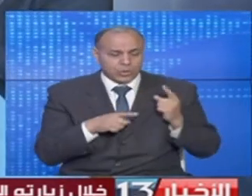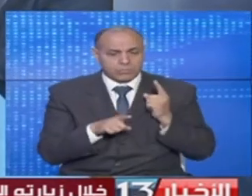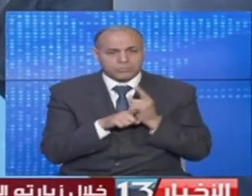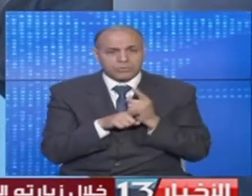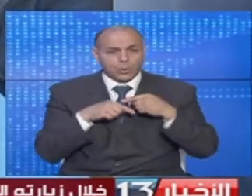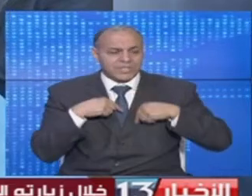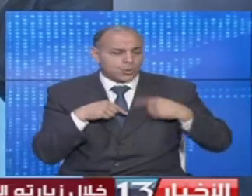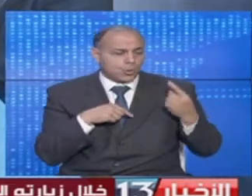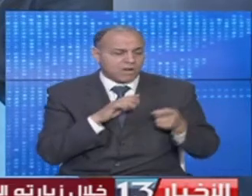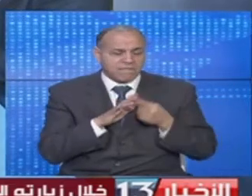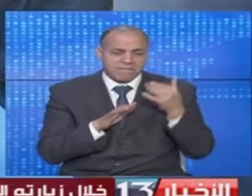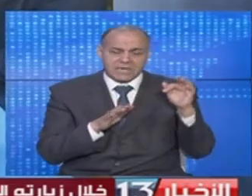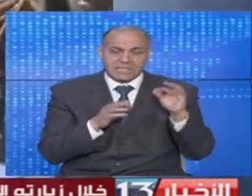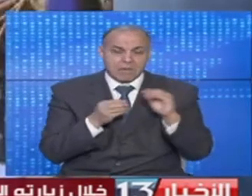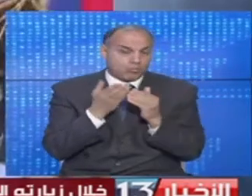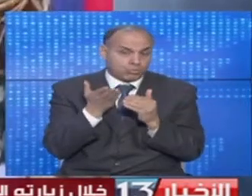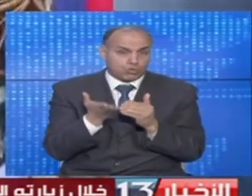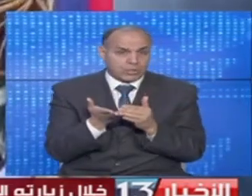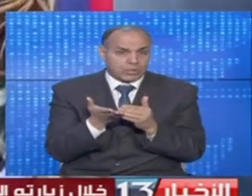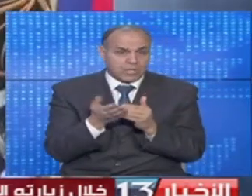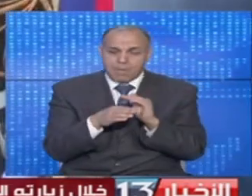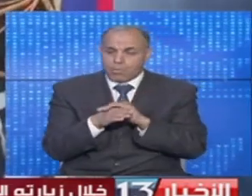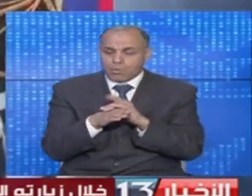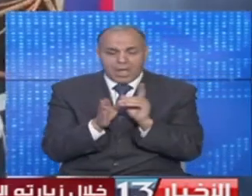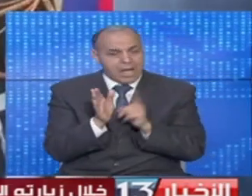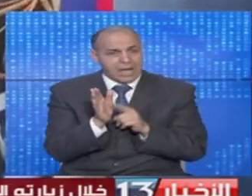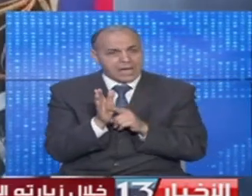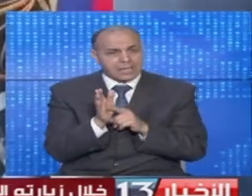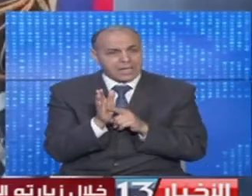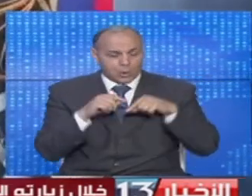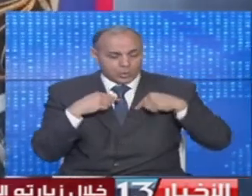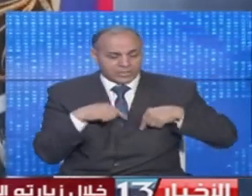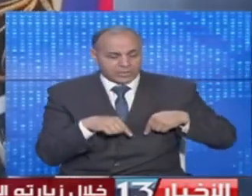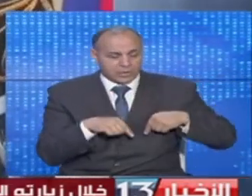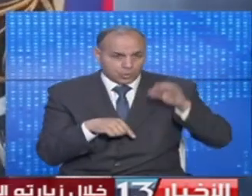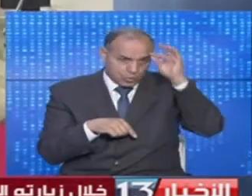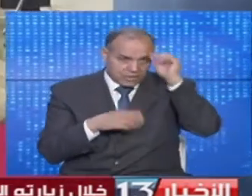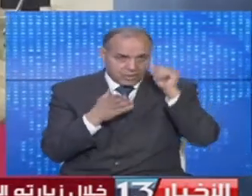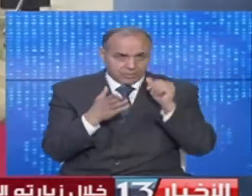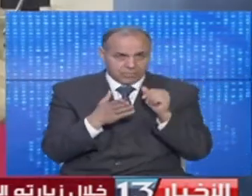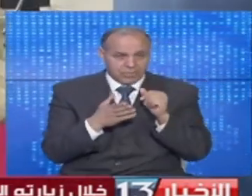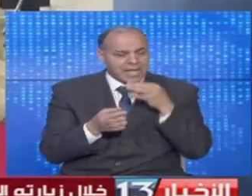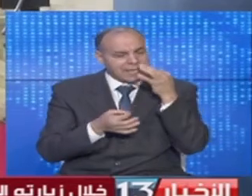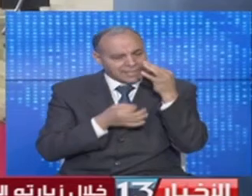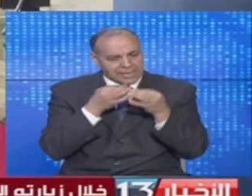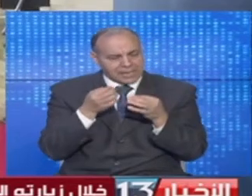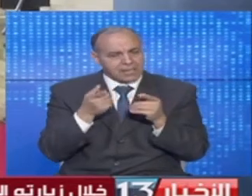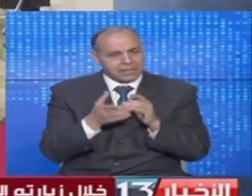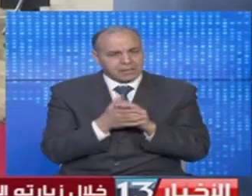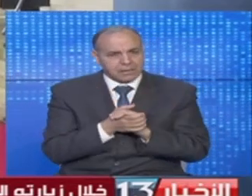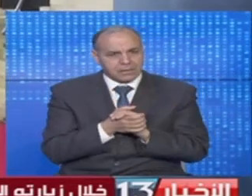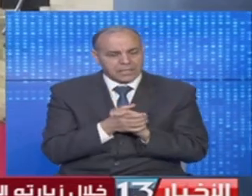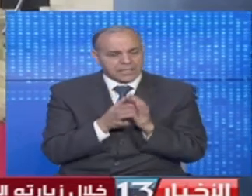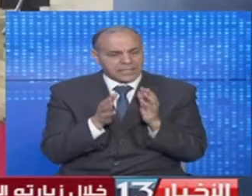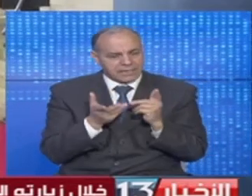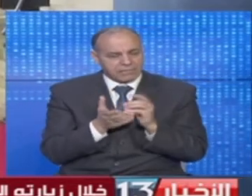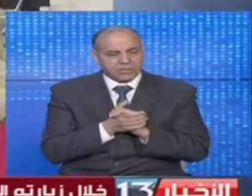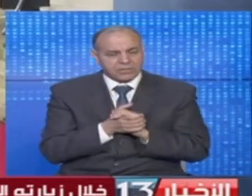بالوزير الأول الفرنسي. وفي هذا السياق أكد هشام المشيشي تحدثنا على